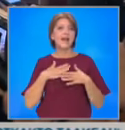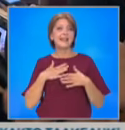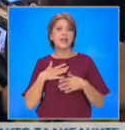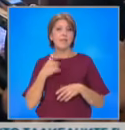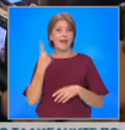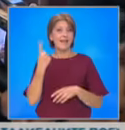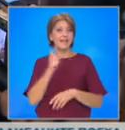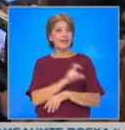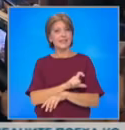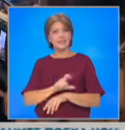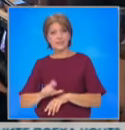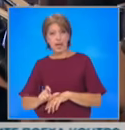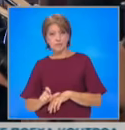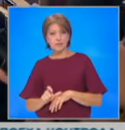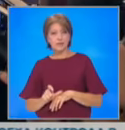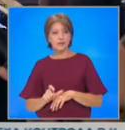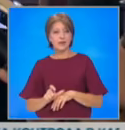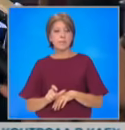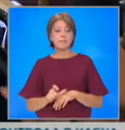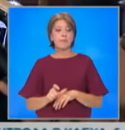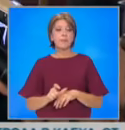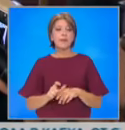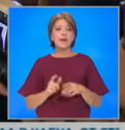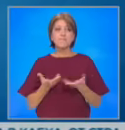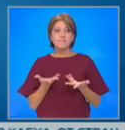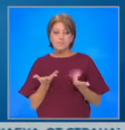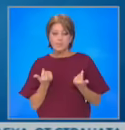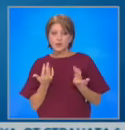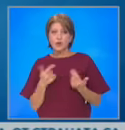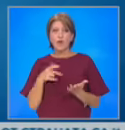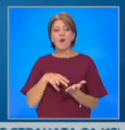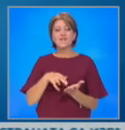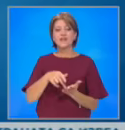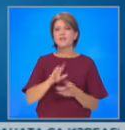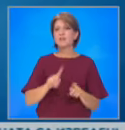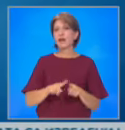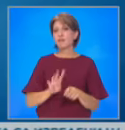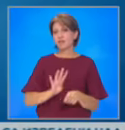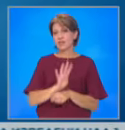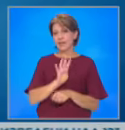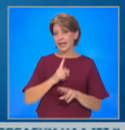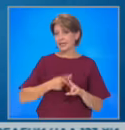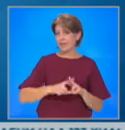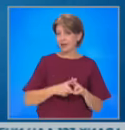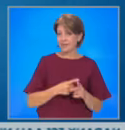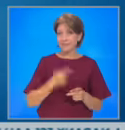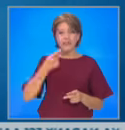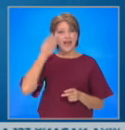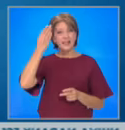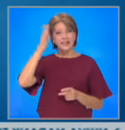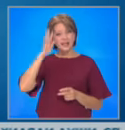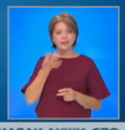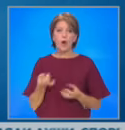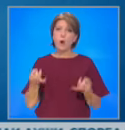бонус за втори тур и като че ли по-скоро вървим към 14 ноември. Ива Митева уточни, че датата отново ще